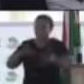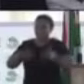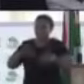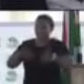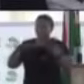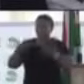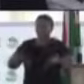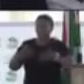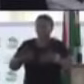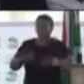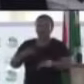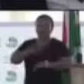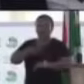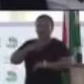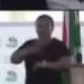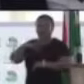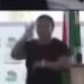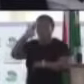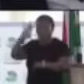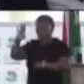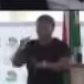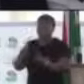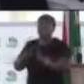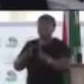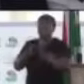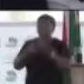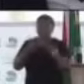ngibingelele, ngibonge futhi